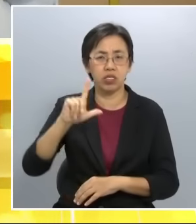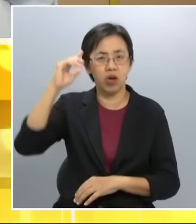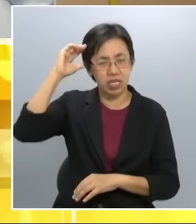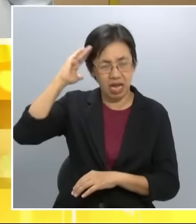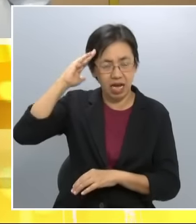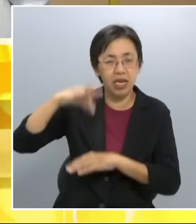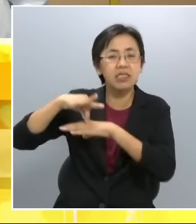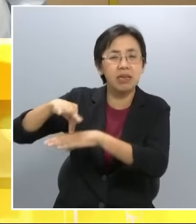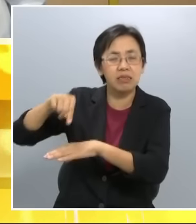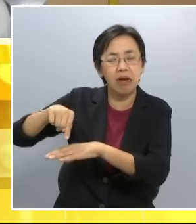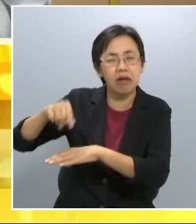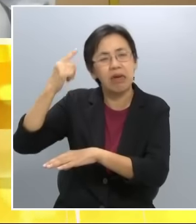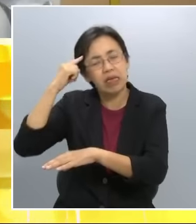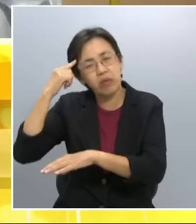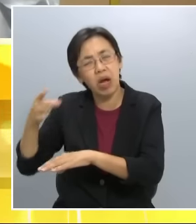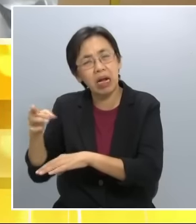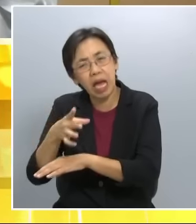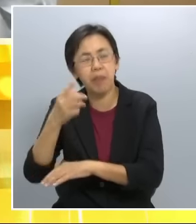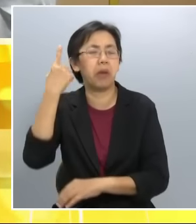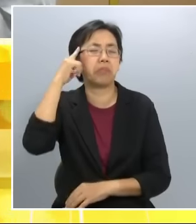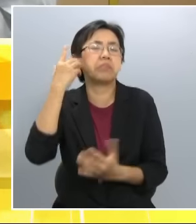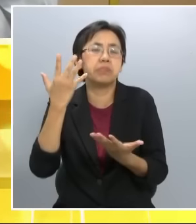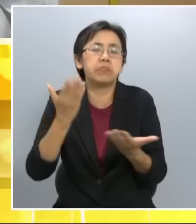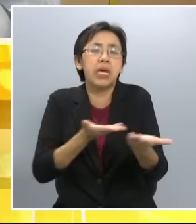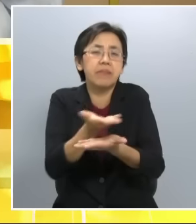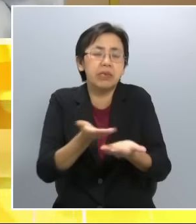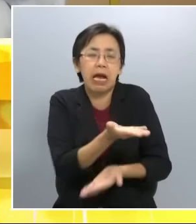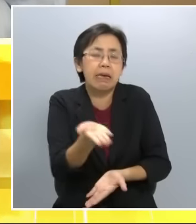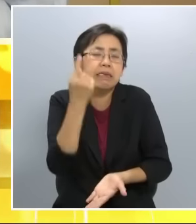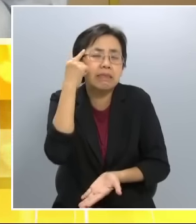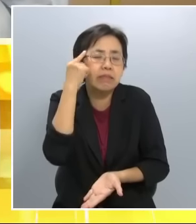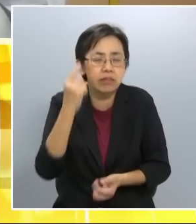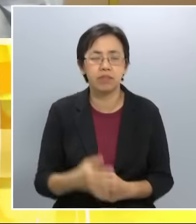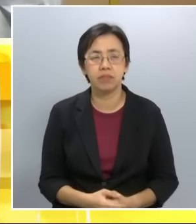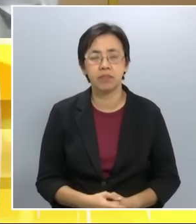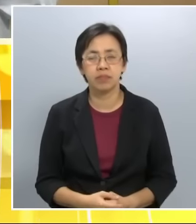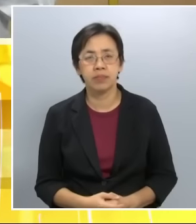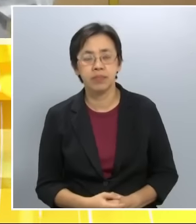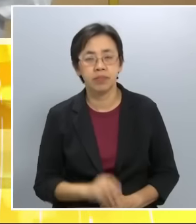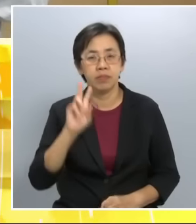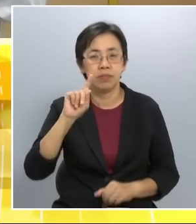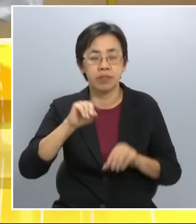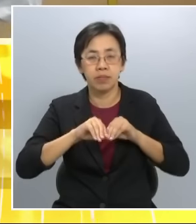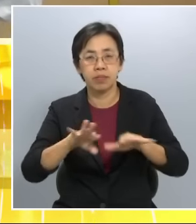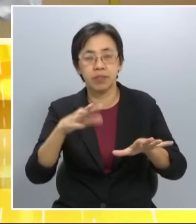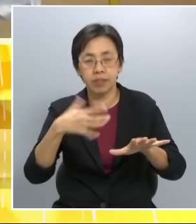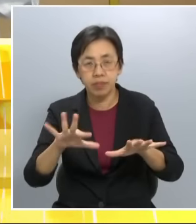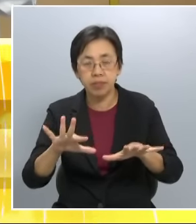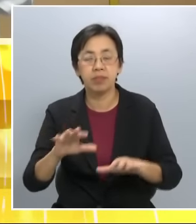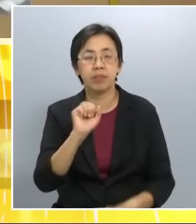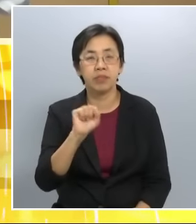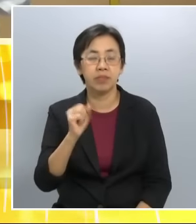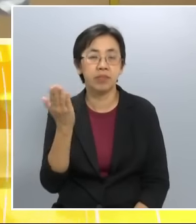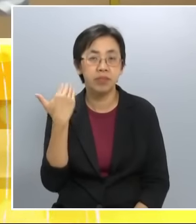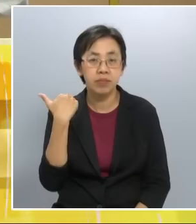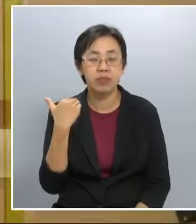นั่นแหละขณะที่ประเด็นนี้เมื่อปรากฏเป็นข่าวอดีตส.ส.พรรค